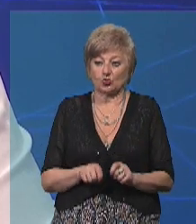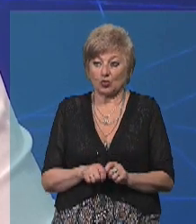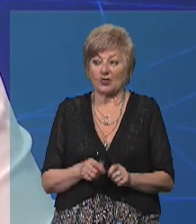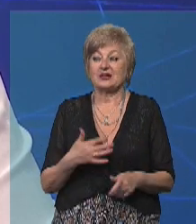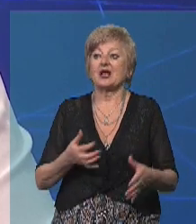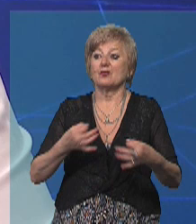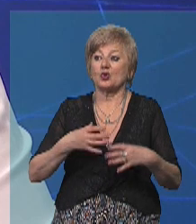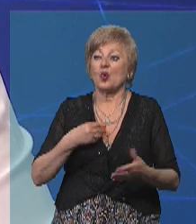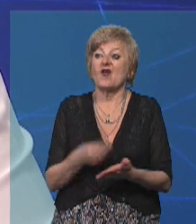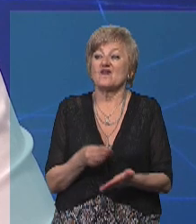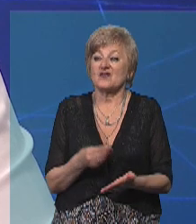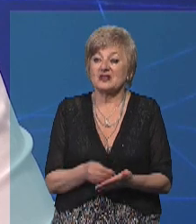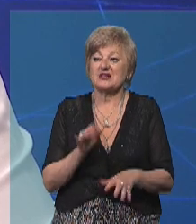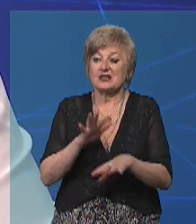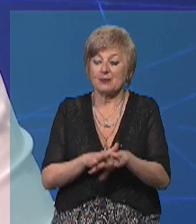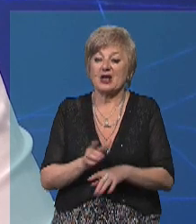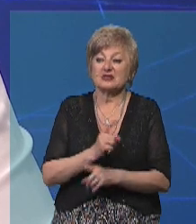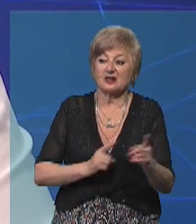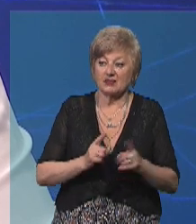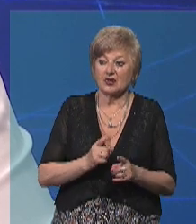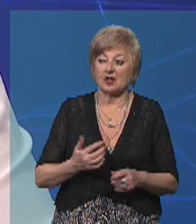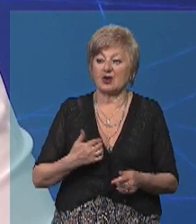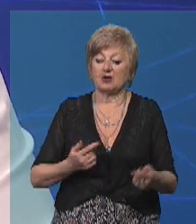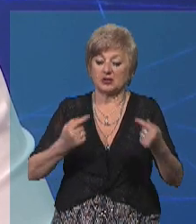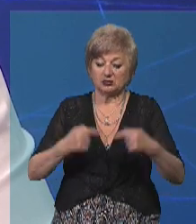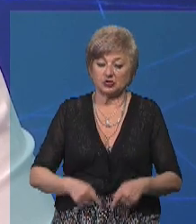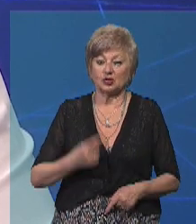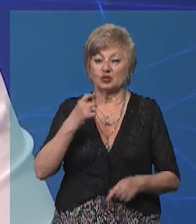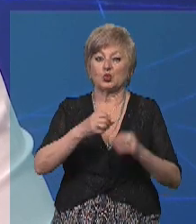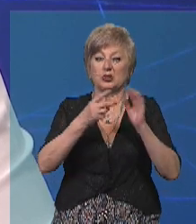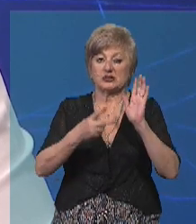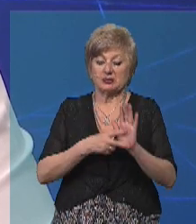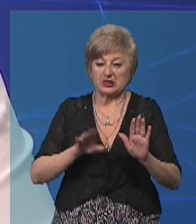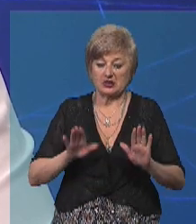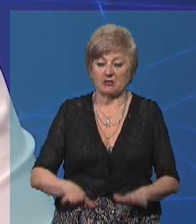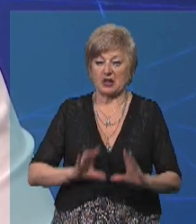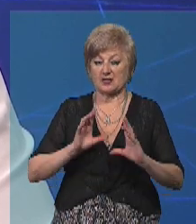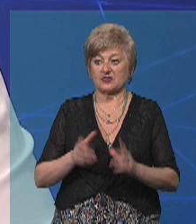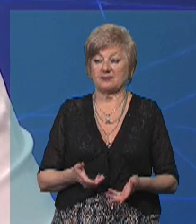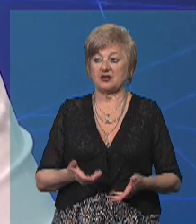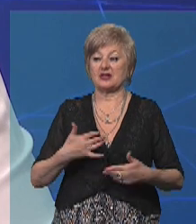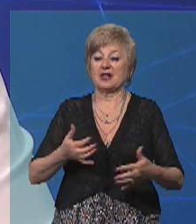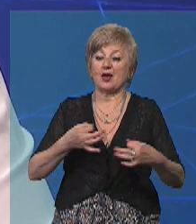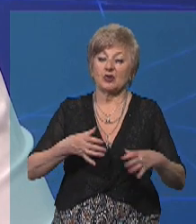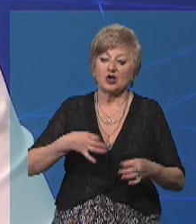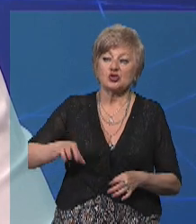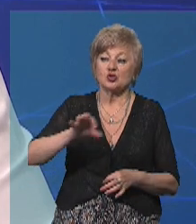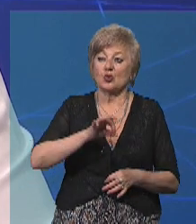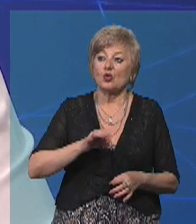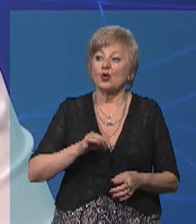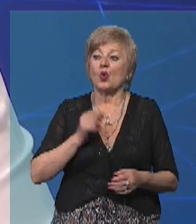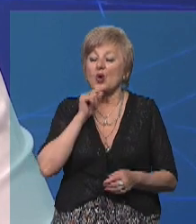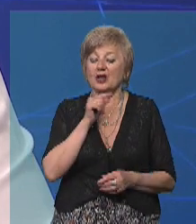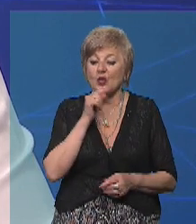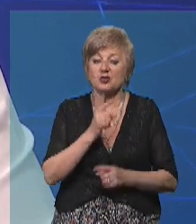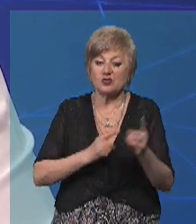Нам розповідали про фінансові і банківські реформи, а ми ввалилися до 117-го місця в світі. Нам розповідали про